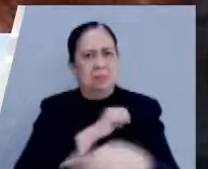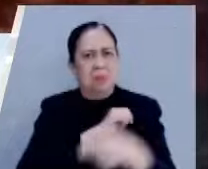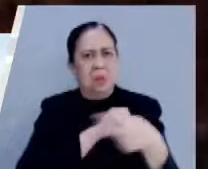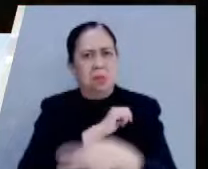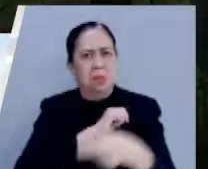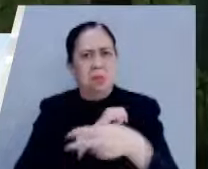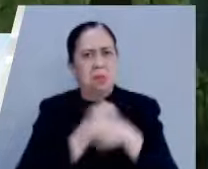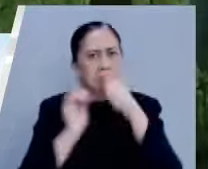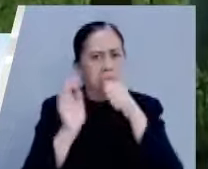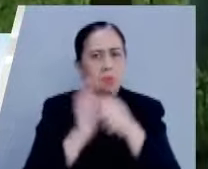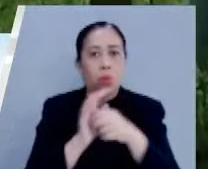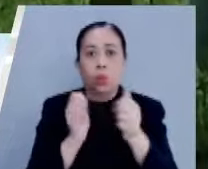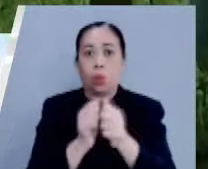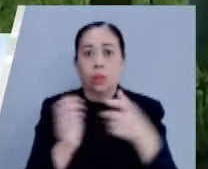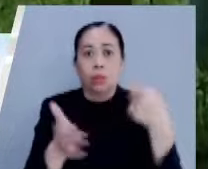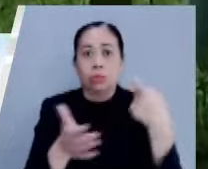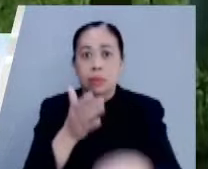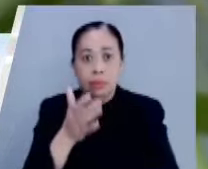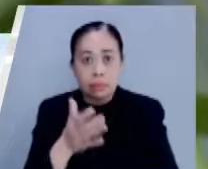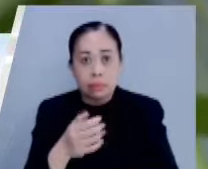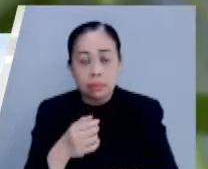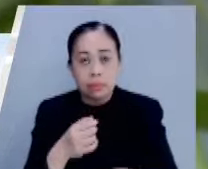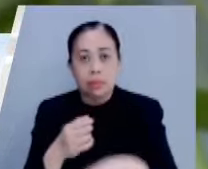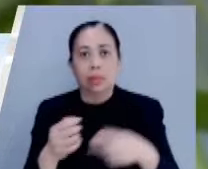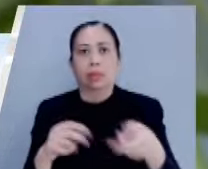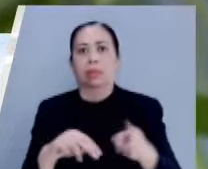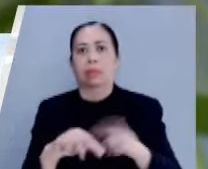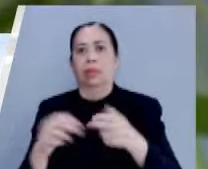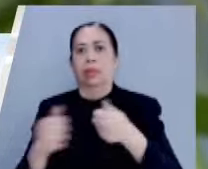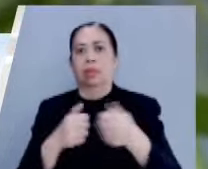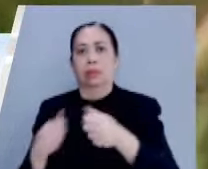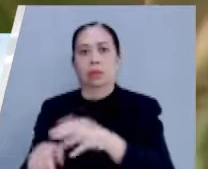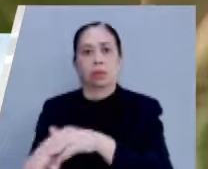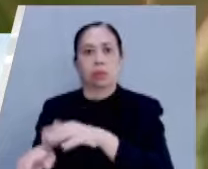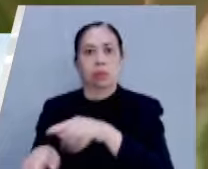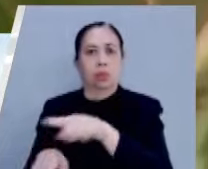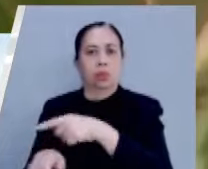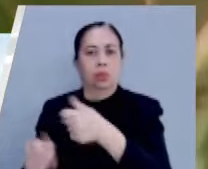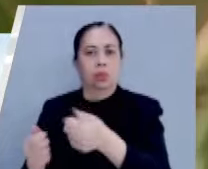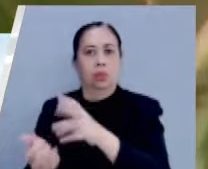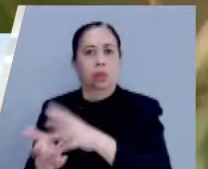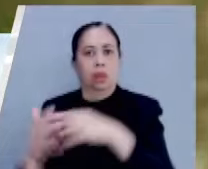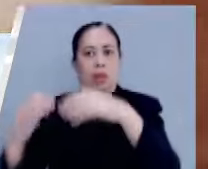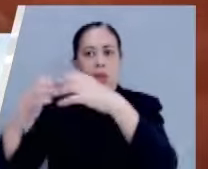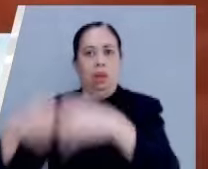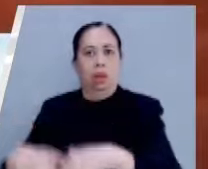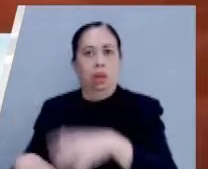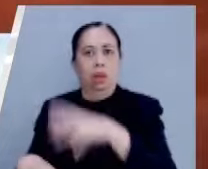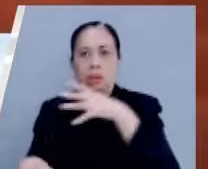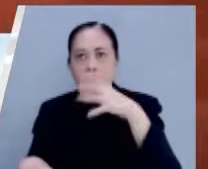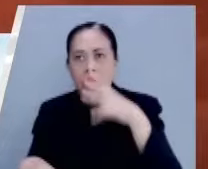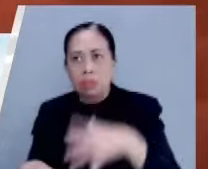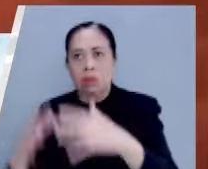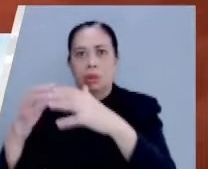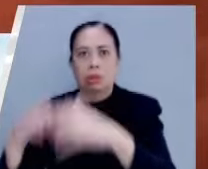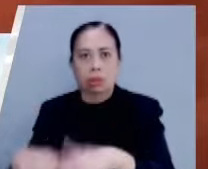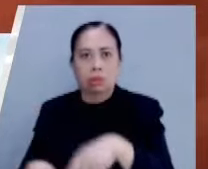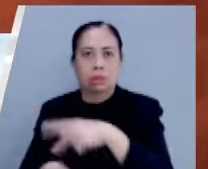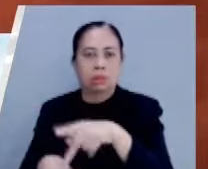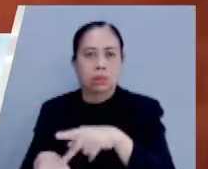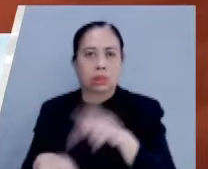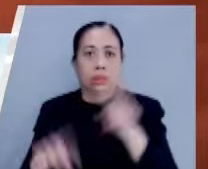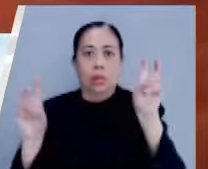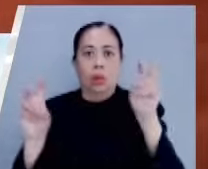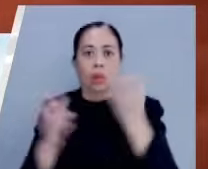walang buwis. At dagdag competition pa sa mga lokal na produkto, kaya pwede ikalugi ng mga magsasaka halimbawa. Economic sabotage ika